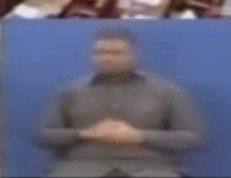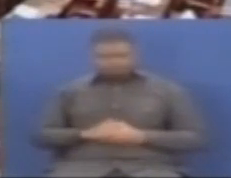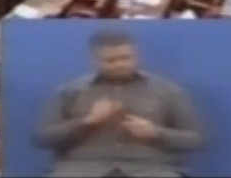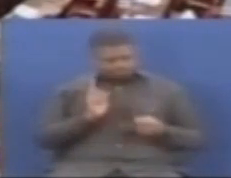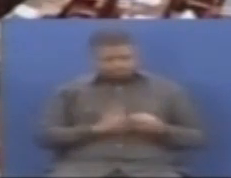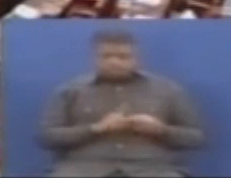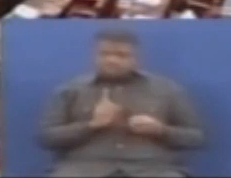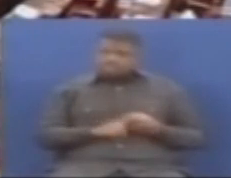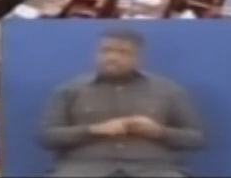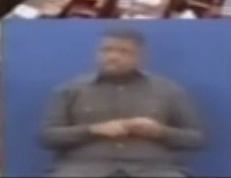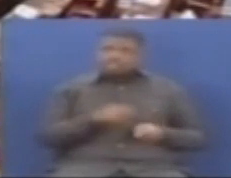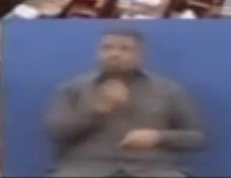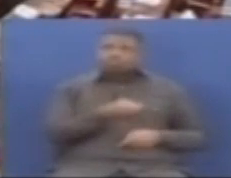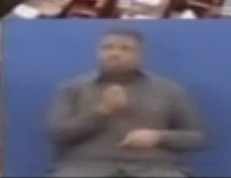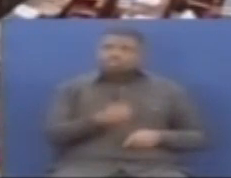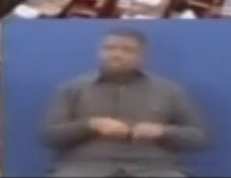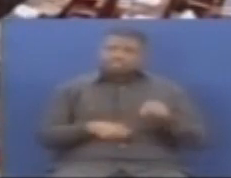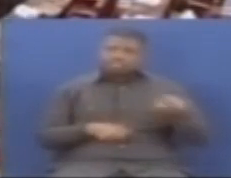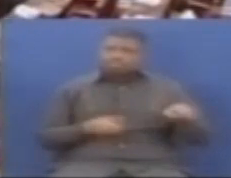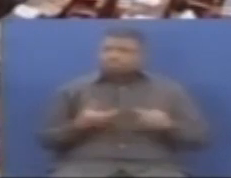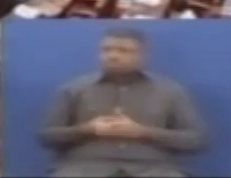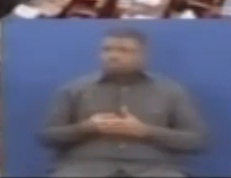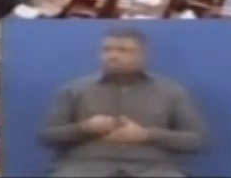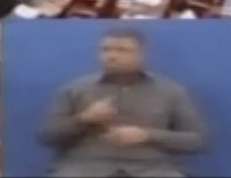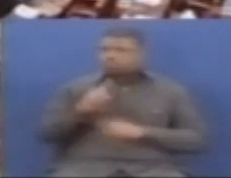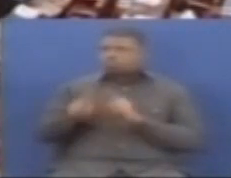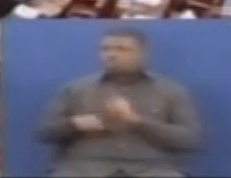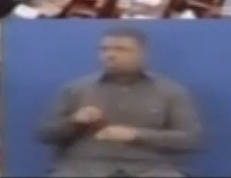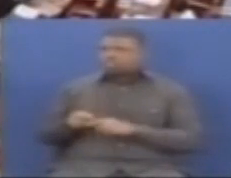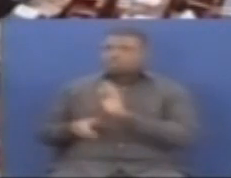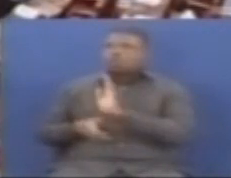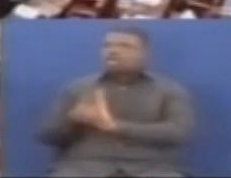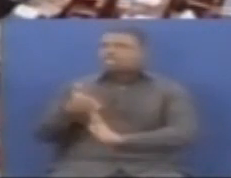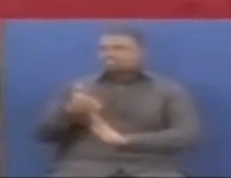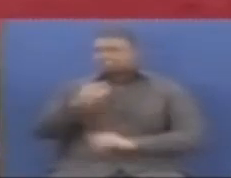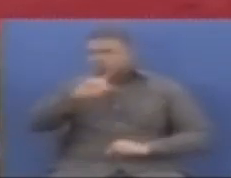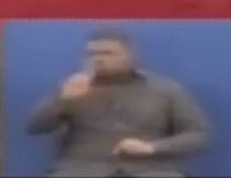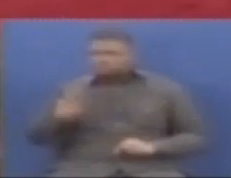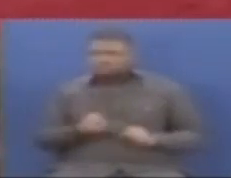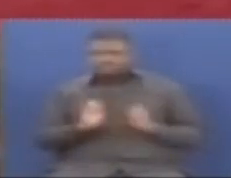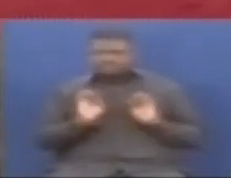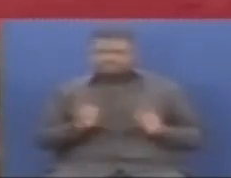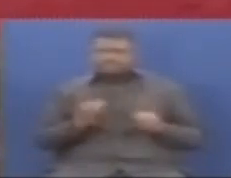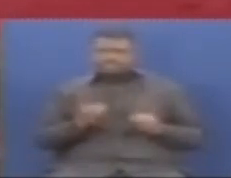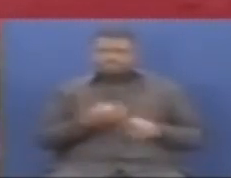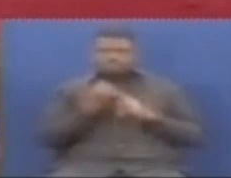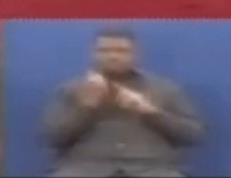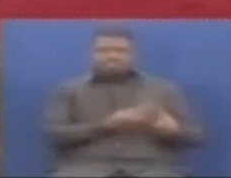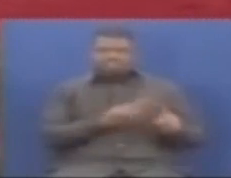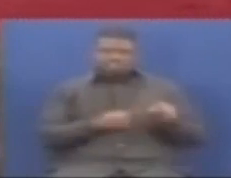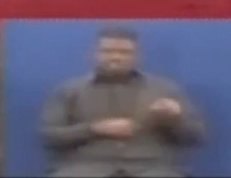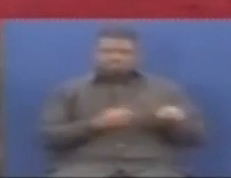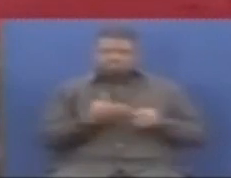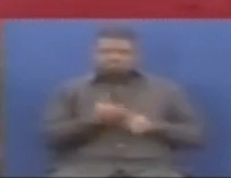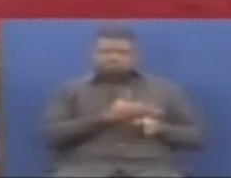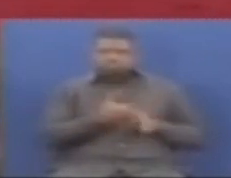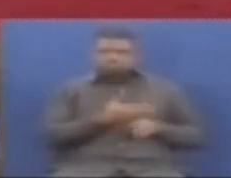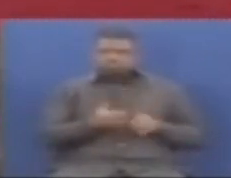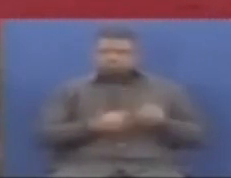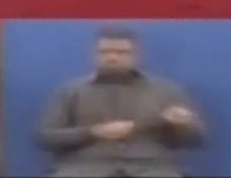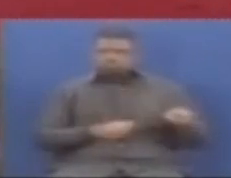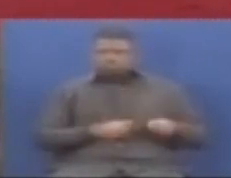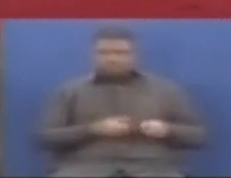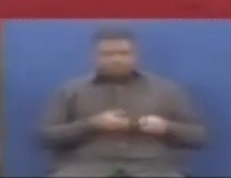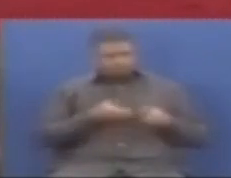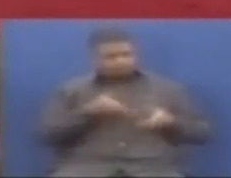kufuata taratibu zinazotakiwa, ili pia tuweze kuwa na uratibu mzuri wa kusema kwamba katika mwaka huu, kwa mfano katika zao